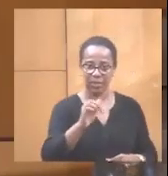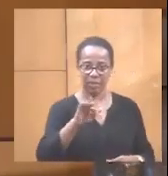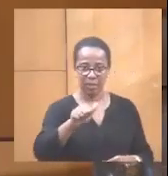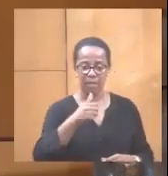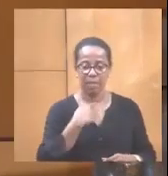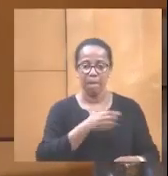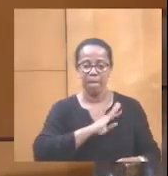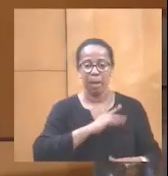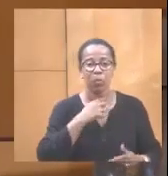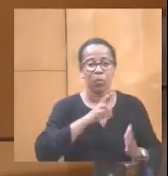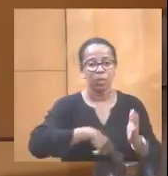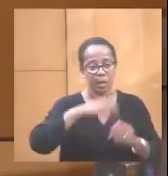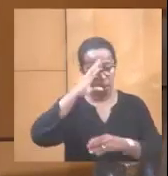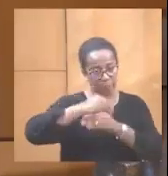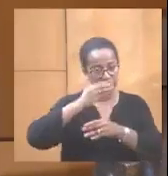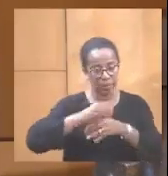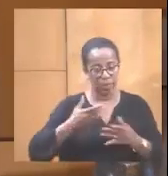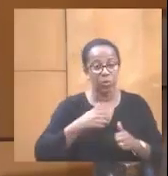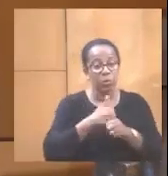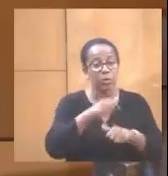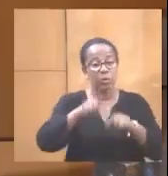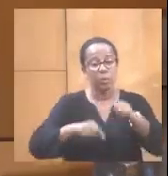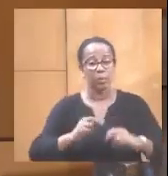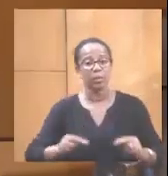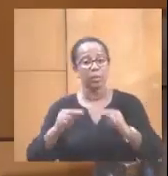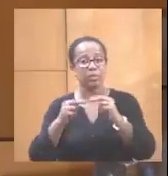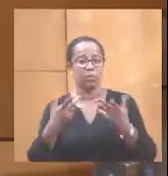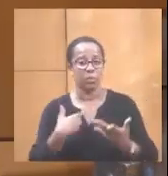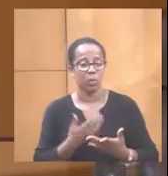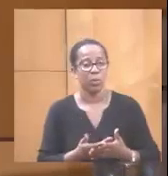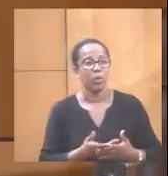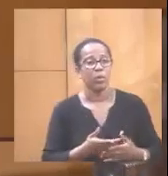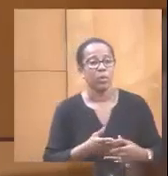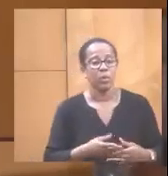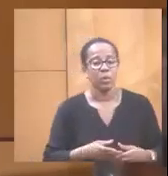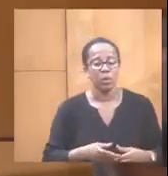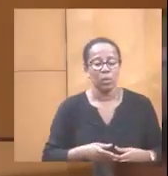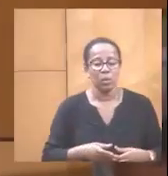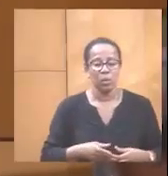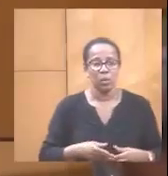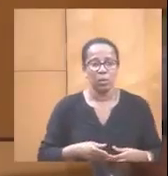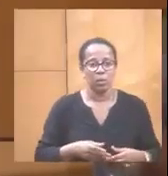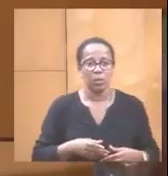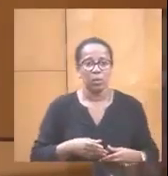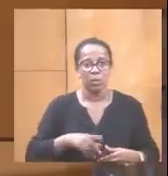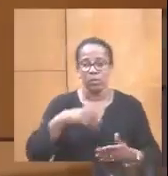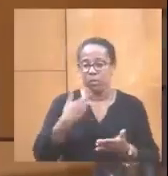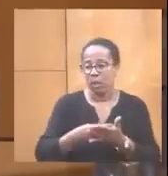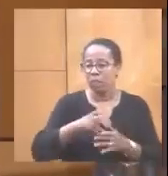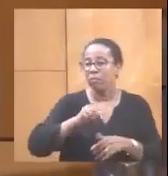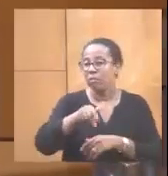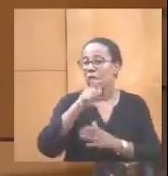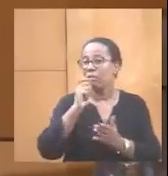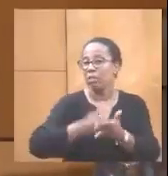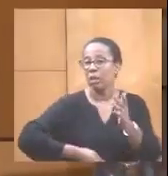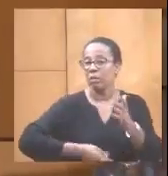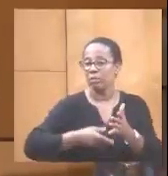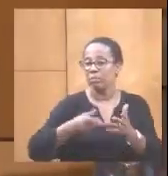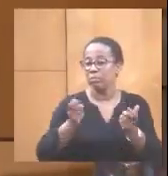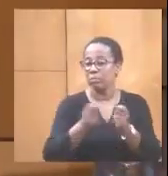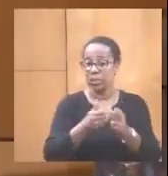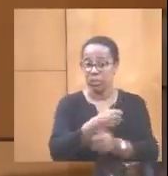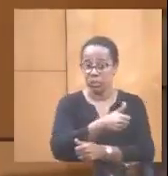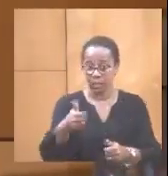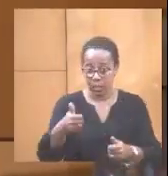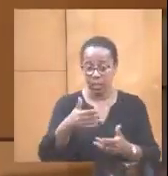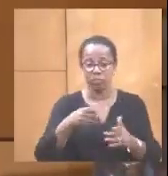par contrat d'apprentissage en fonction du niveau de la taxe. Ce sera un tarif unique